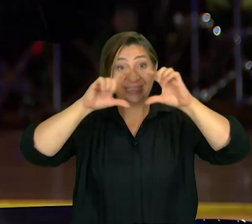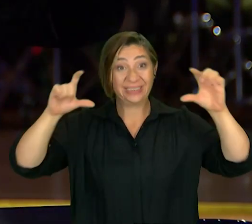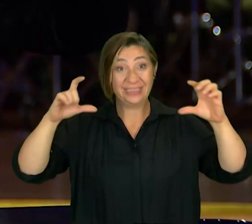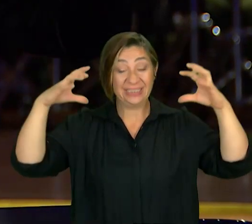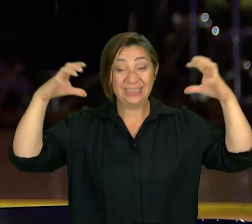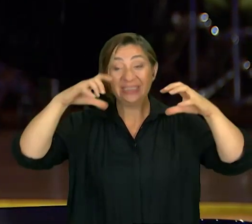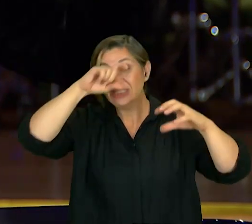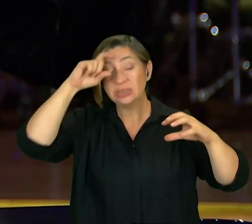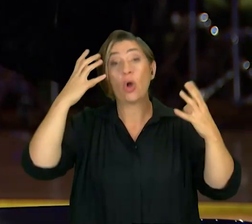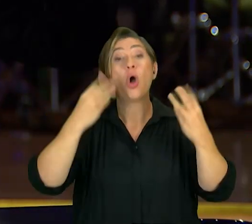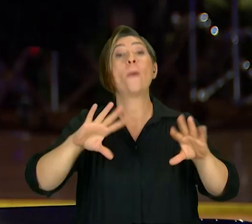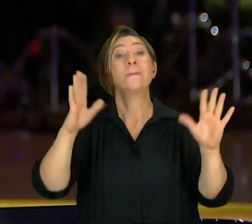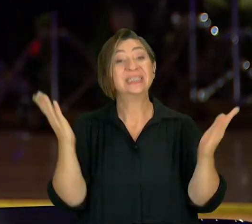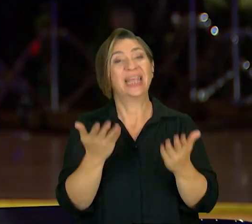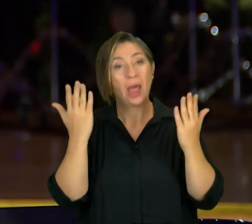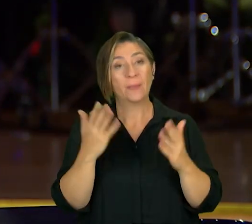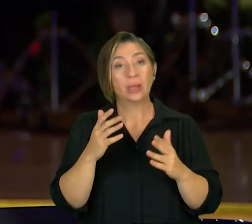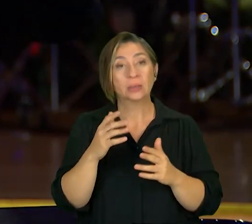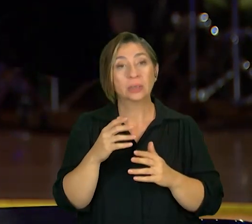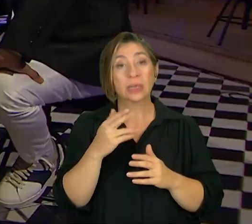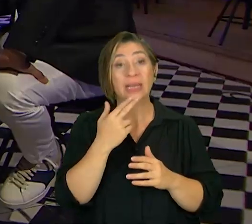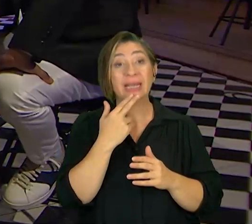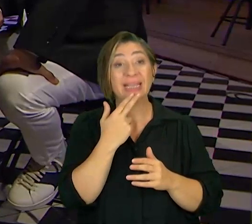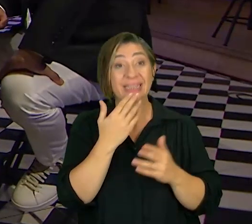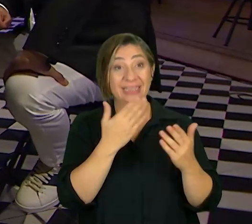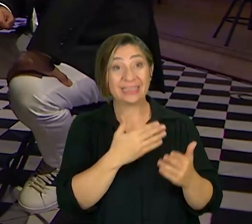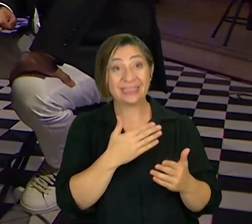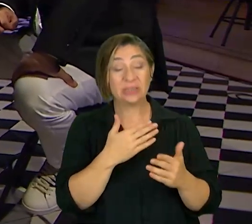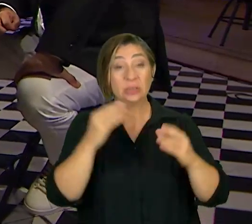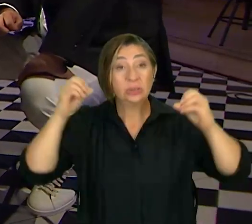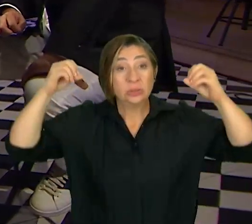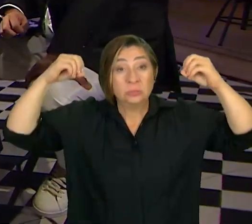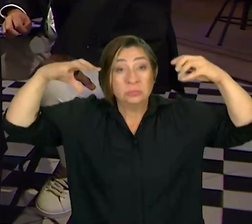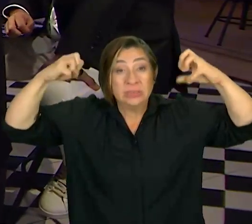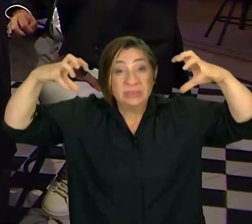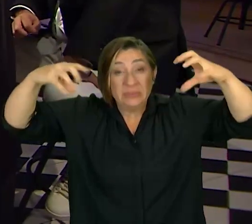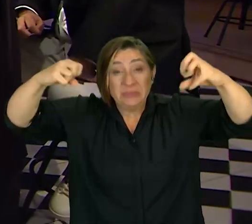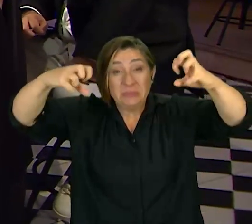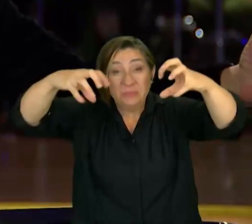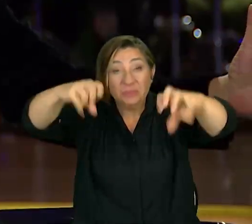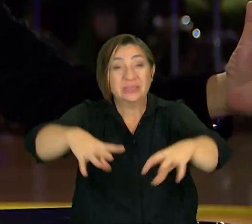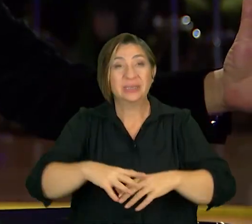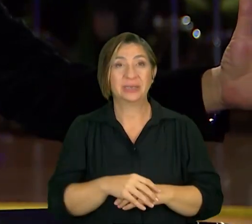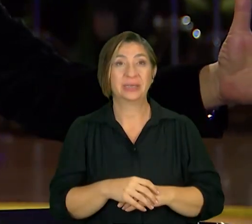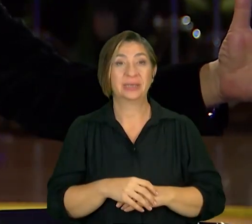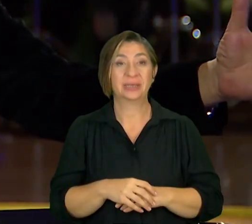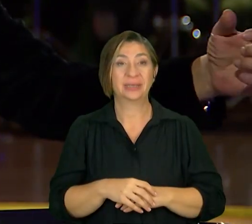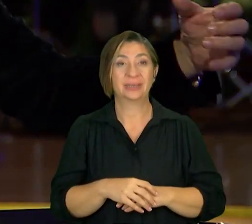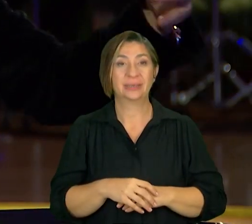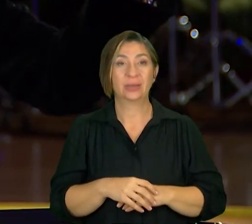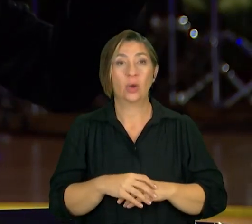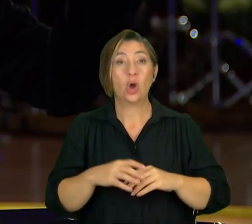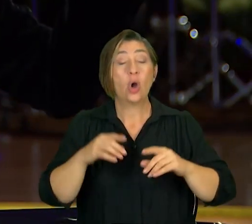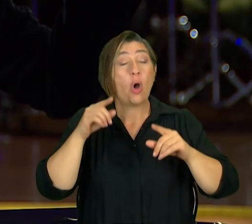yani ısıtmayan ışıklar olmasına karşın öyle bir ışık kurmuşlar ki, öyle bir ışık kurmuşlar